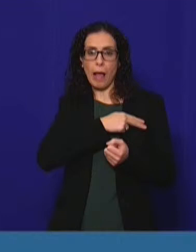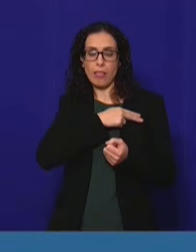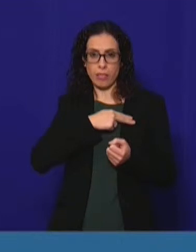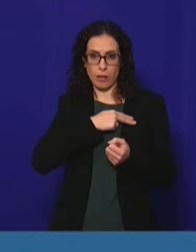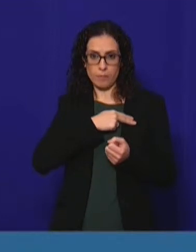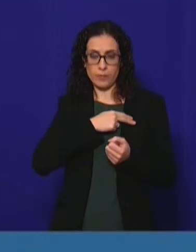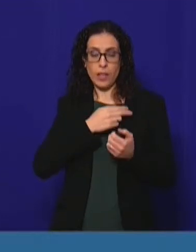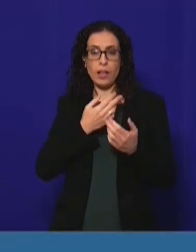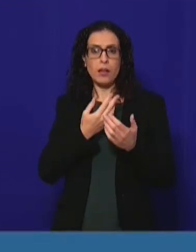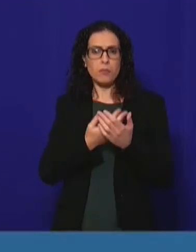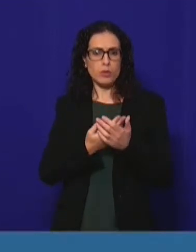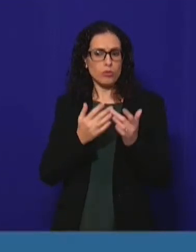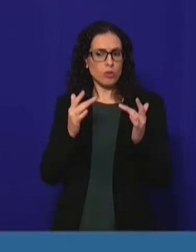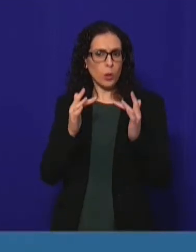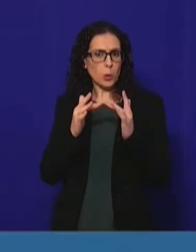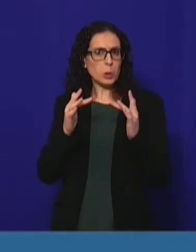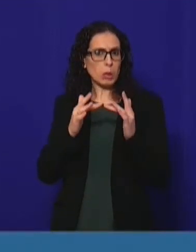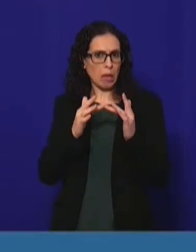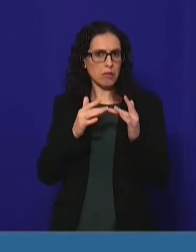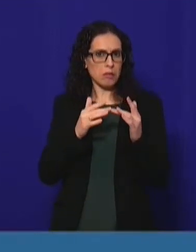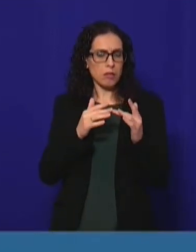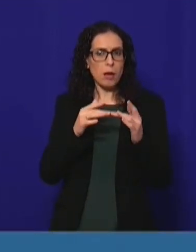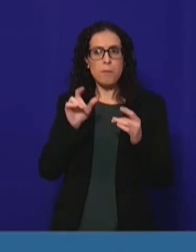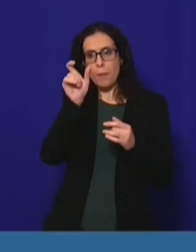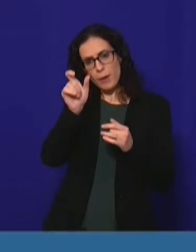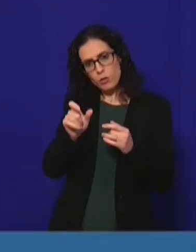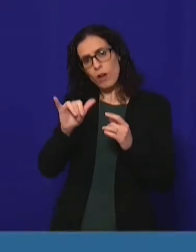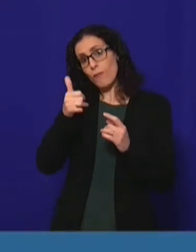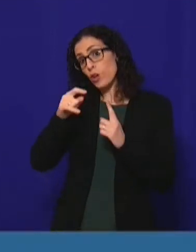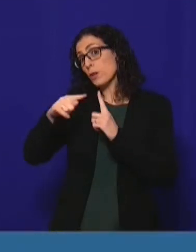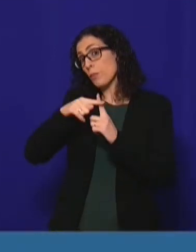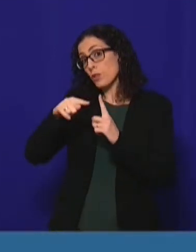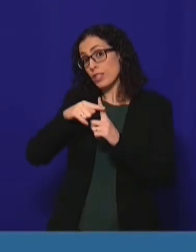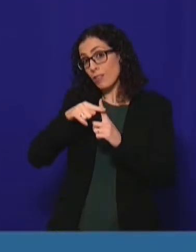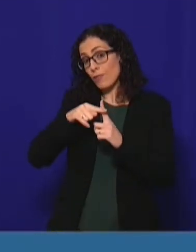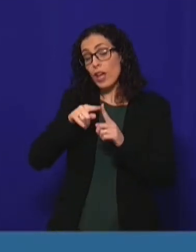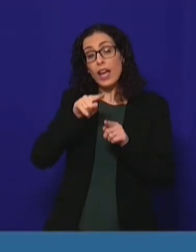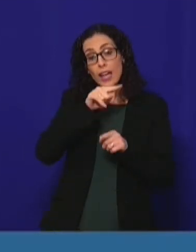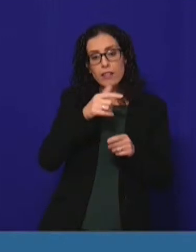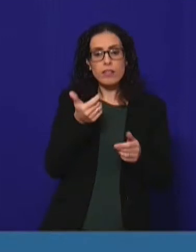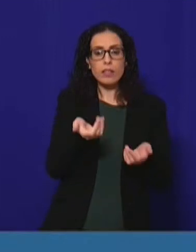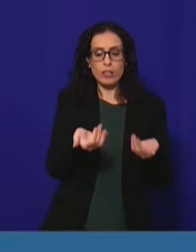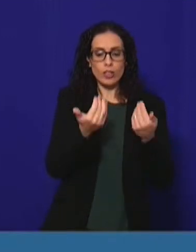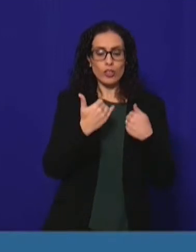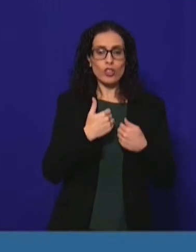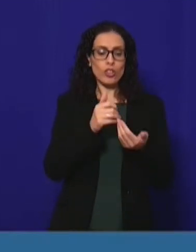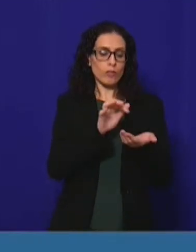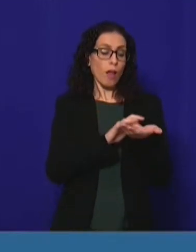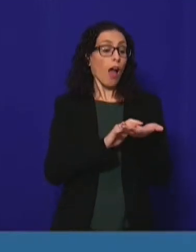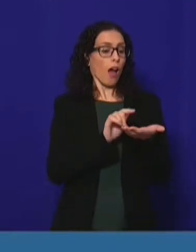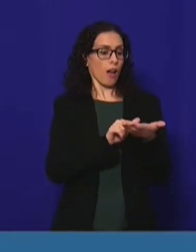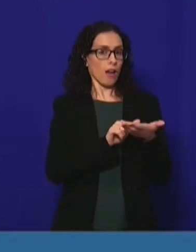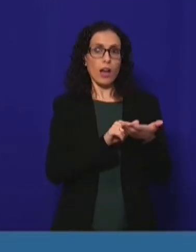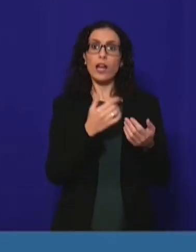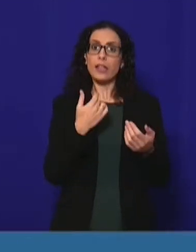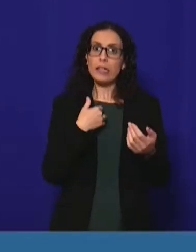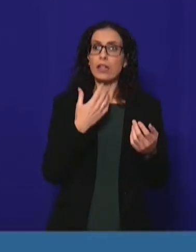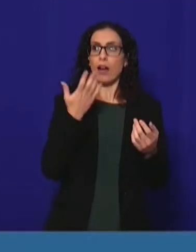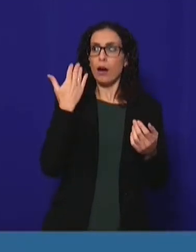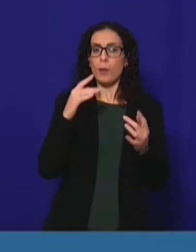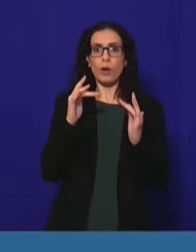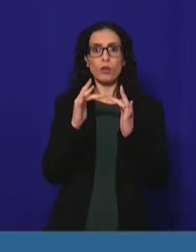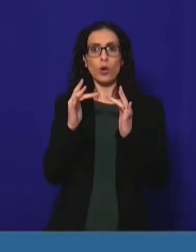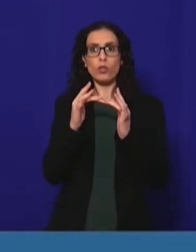jkunx semmik magħna meta aħna nkunu qegħdin nagħmlu l-contact tracing minn naħa tagħna, inti tkun qed tirċievi l-alert jekk inti tkun qiegħed espost għal riskju